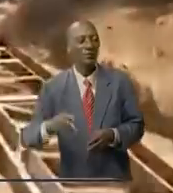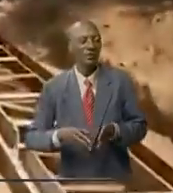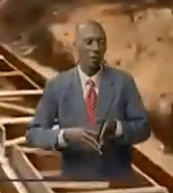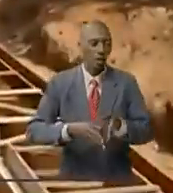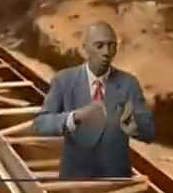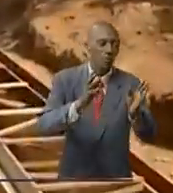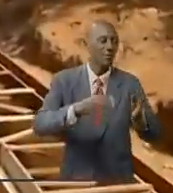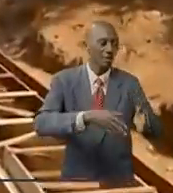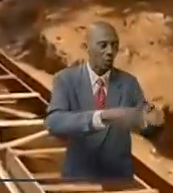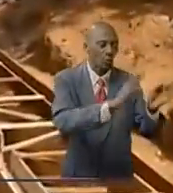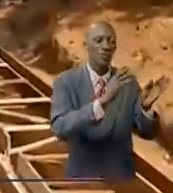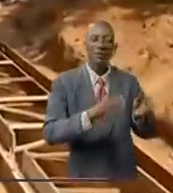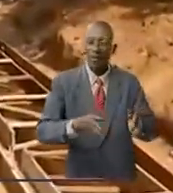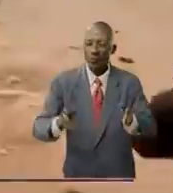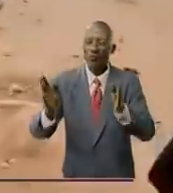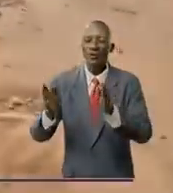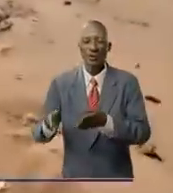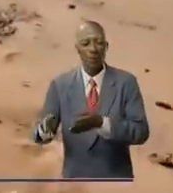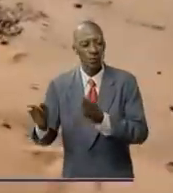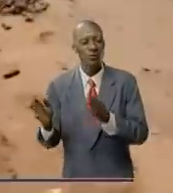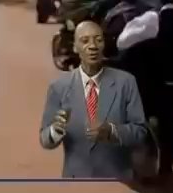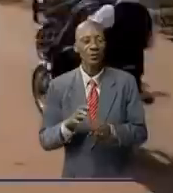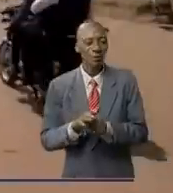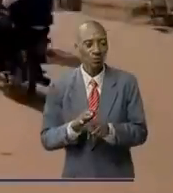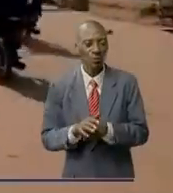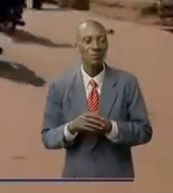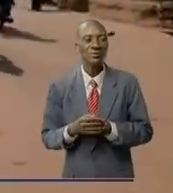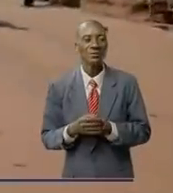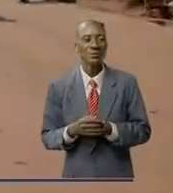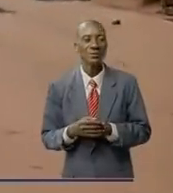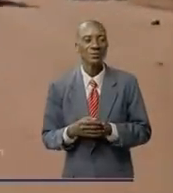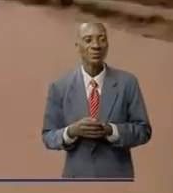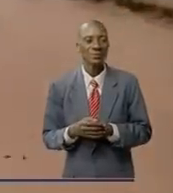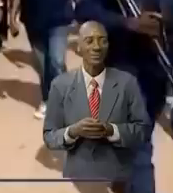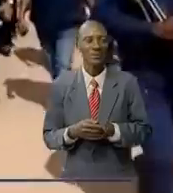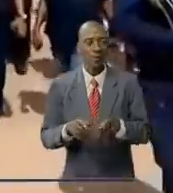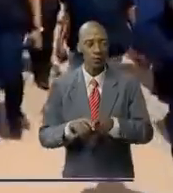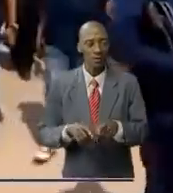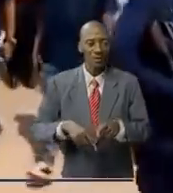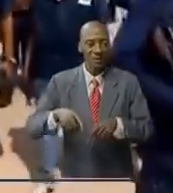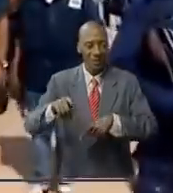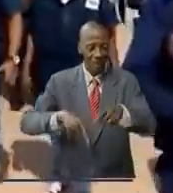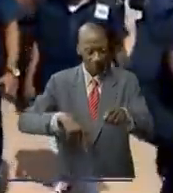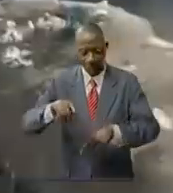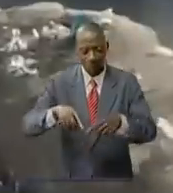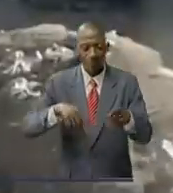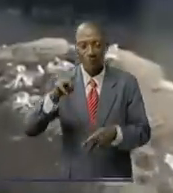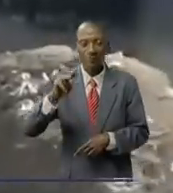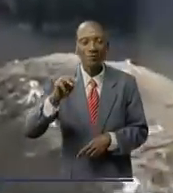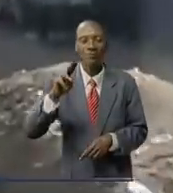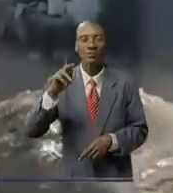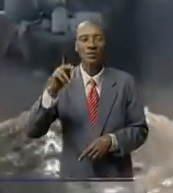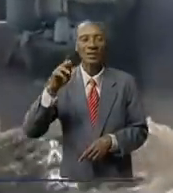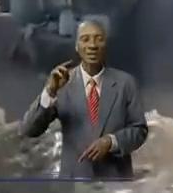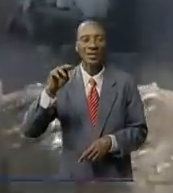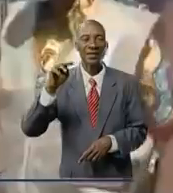la Révolution à Katoka, Étienne Tshisekedi wa Mulumba et le boulevard Mukengeshai. L'autorité